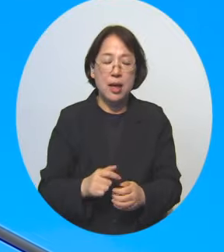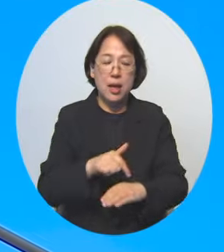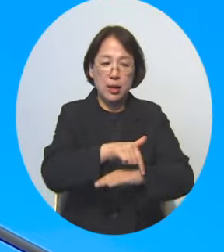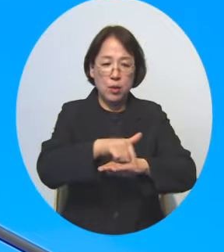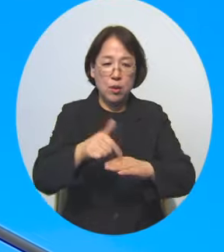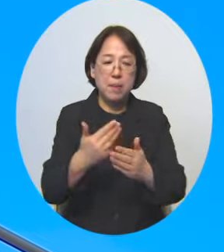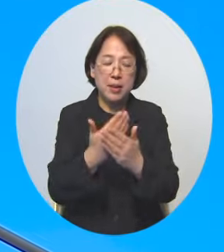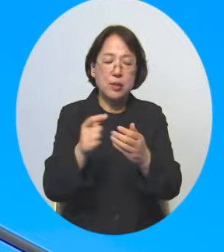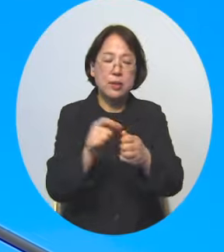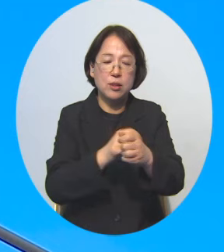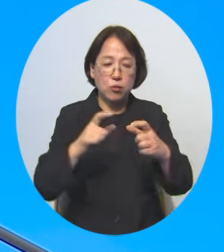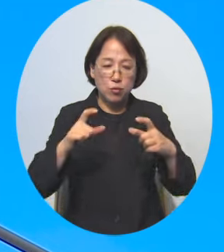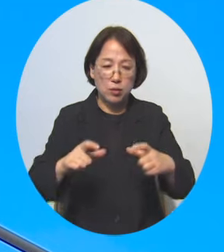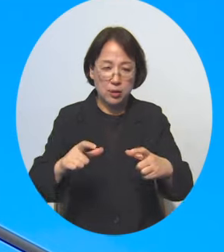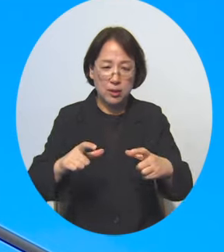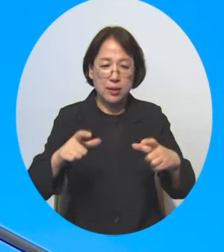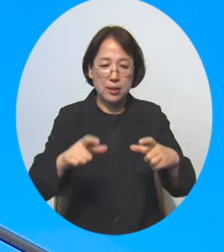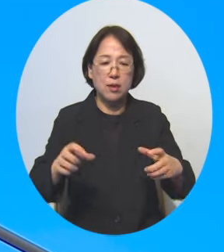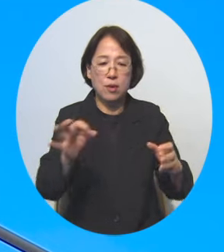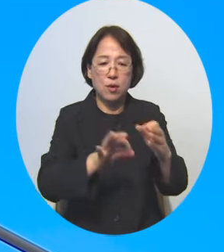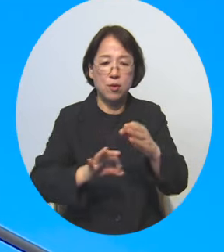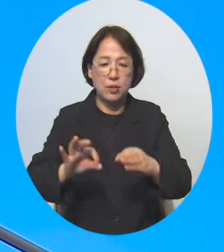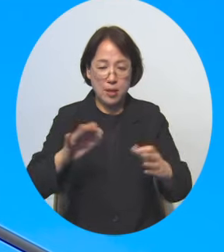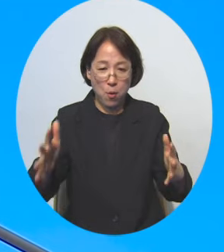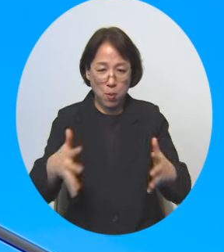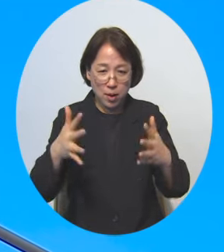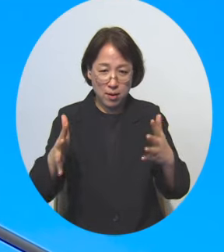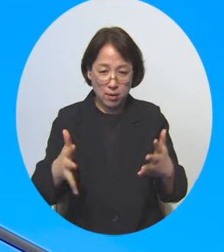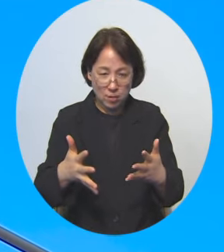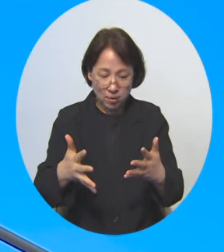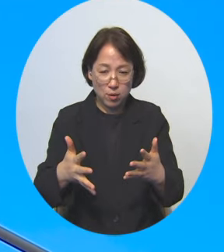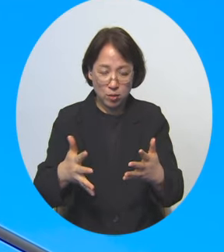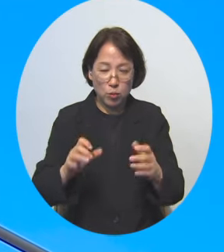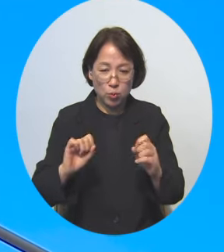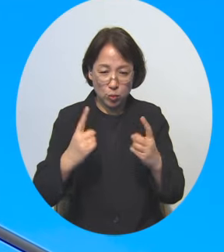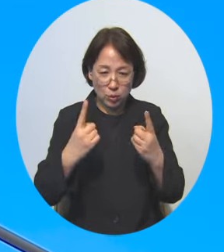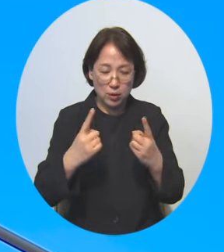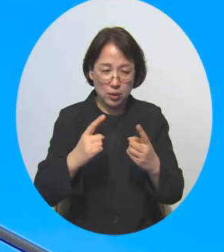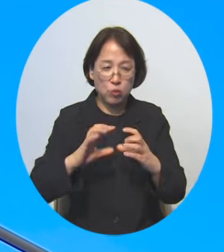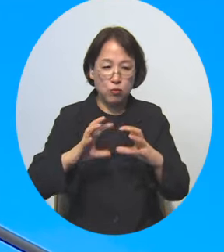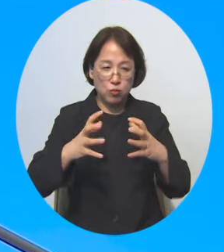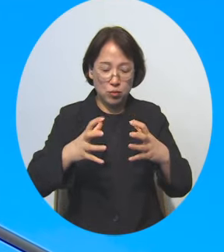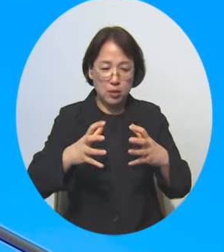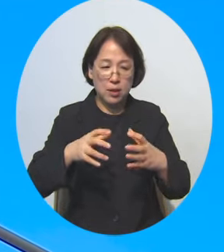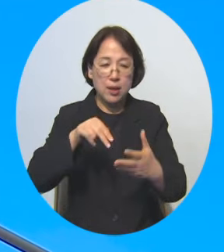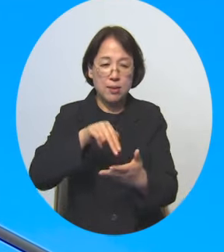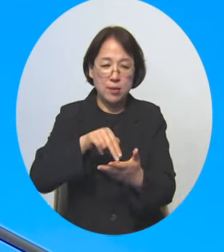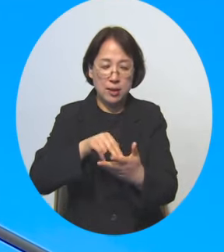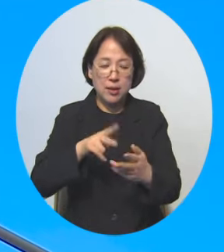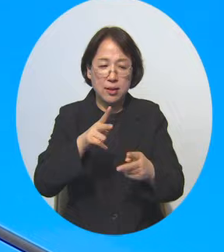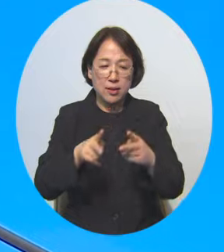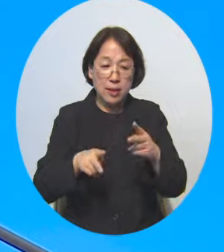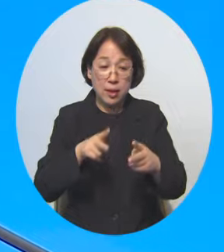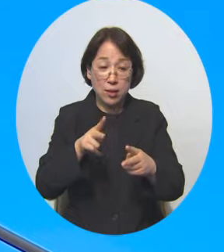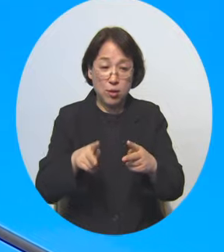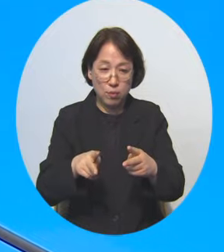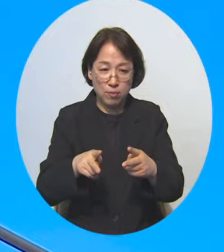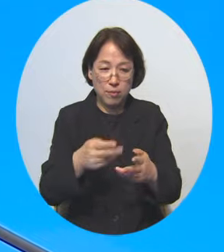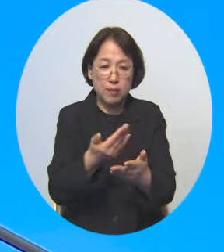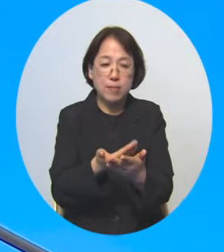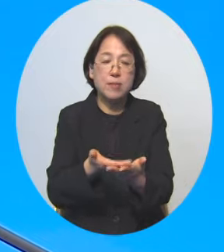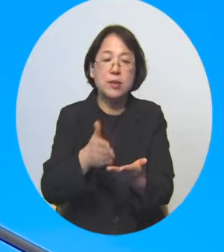기회발전특구는 지역경제에 활력을 불어넣는 동시에 국가적으로도 산업구조를